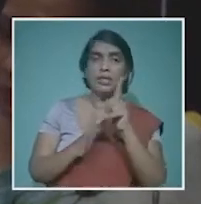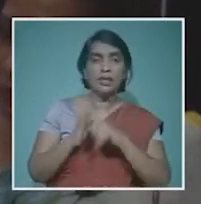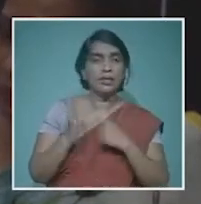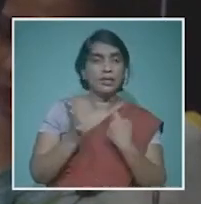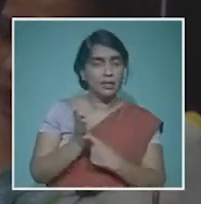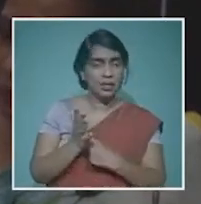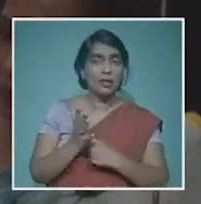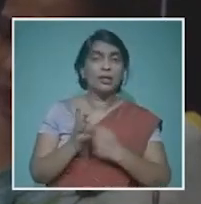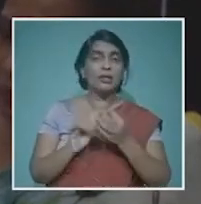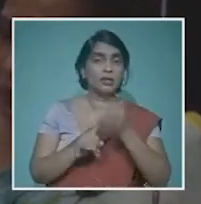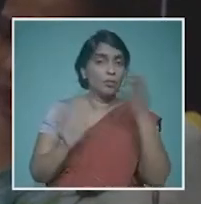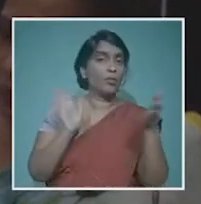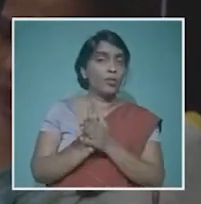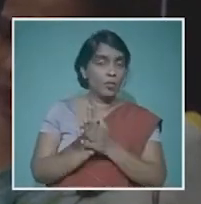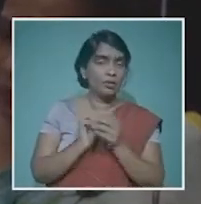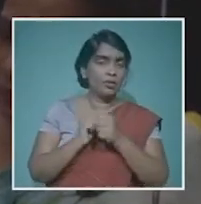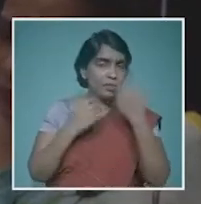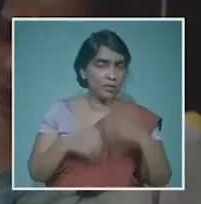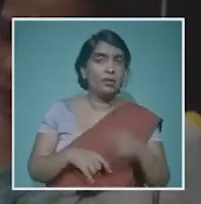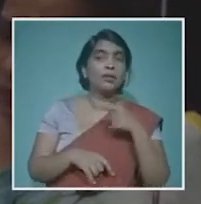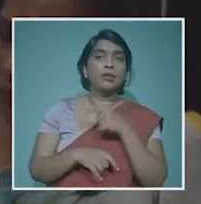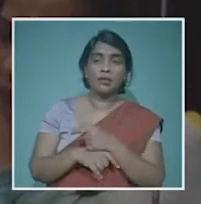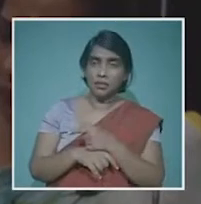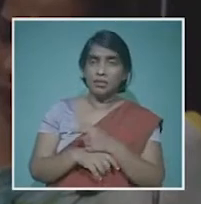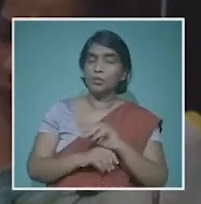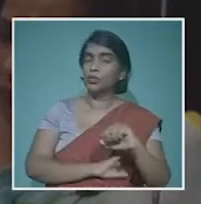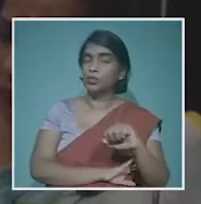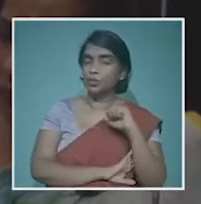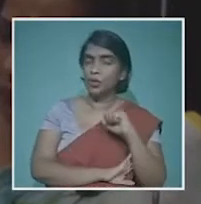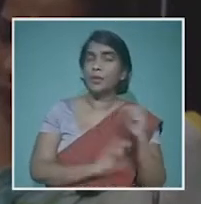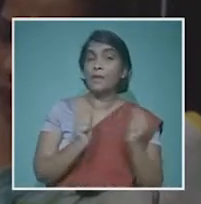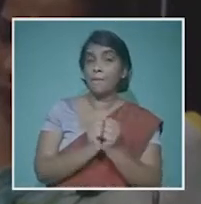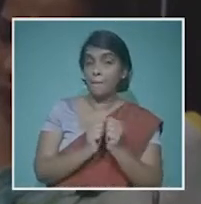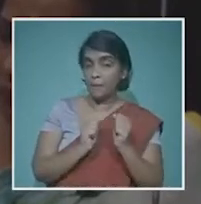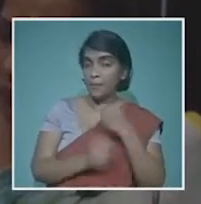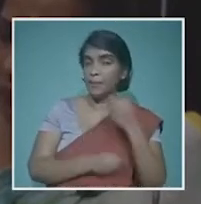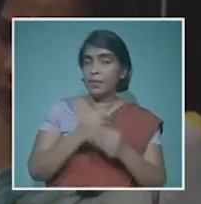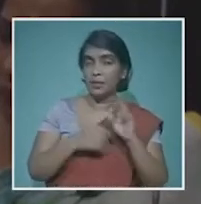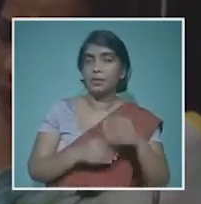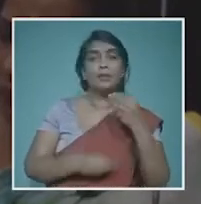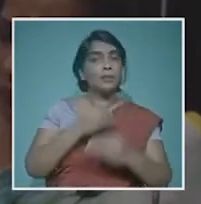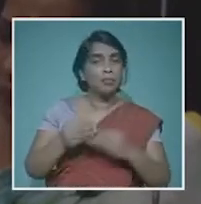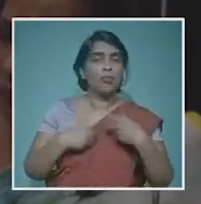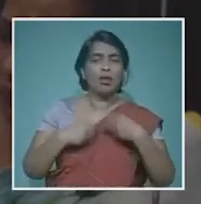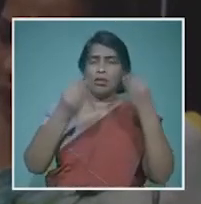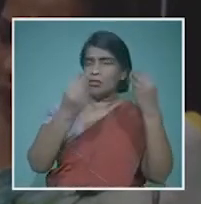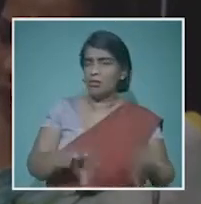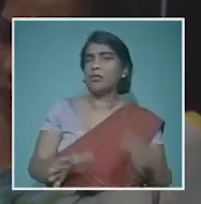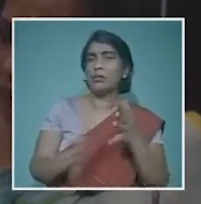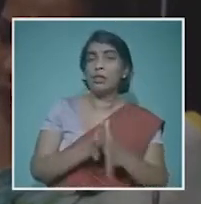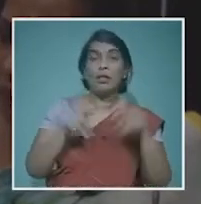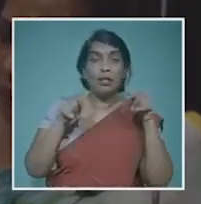ජයවර්ධන ජනාධිපතිතුමා එක්ක වැඩ පටන් ගත්තාම කළා. මේ රටේ ශක්තිමත් ව්‍යාපාරිකයෝ හැදුවා. මේ ව්‍යාපාරිකයෝ අපි නැති කළා.